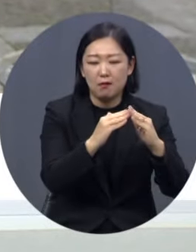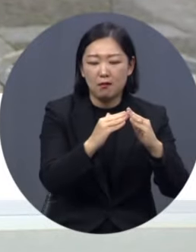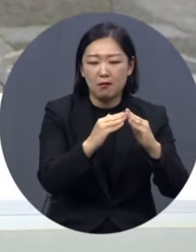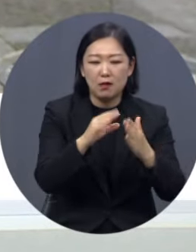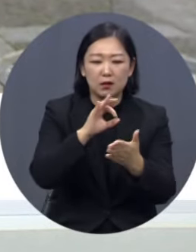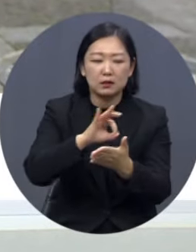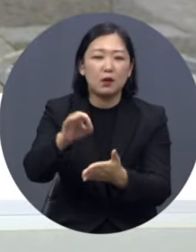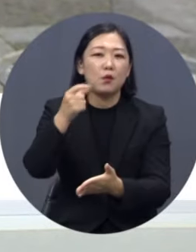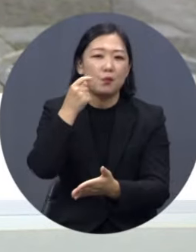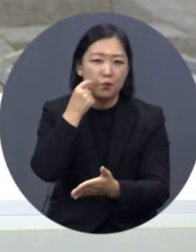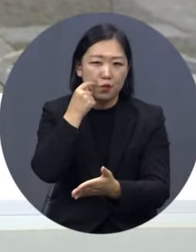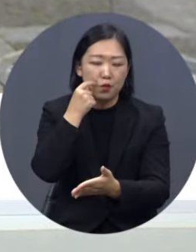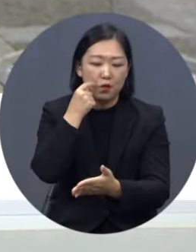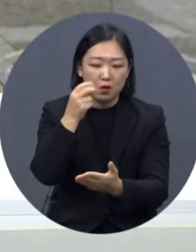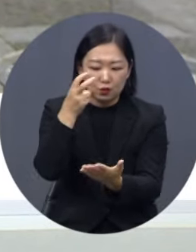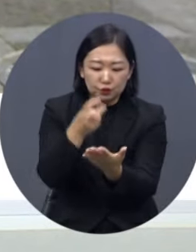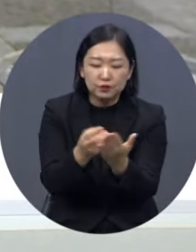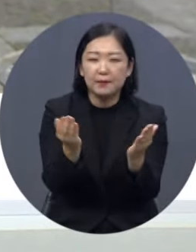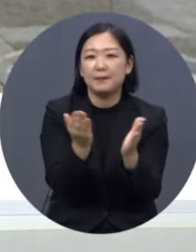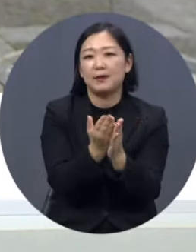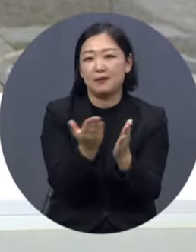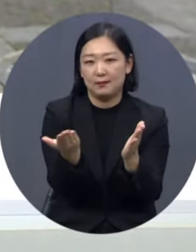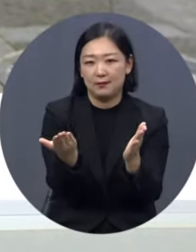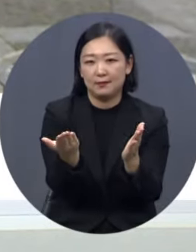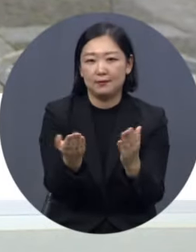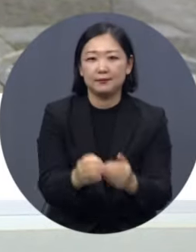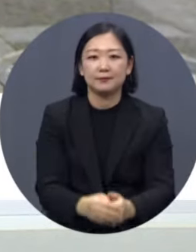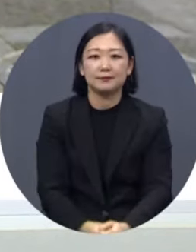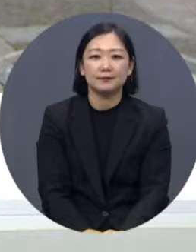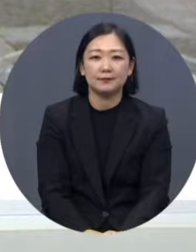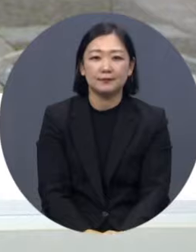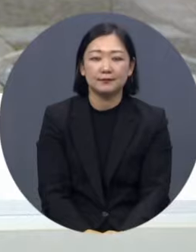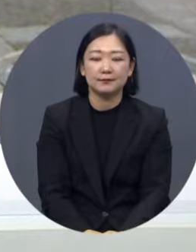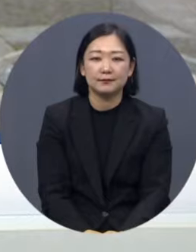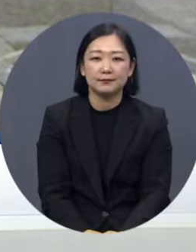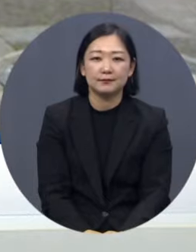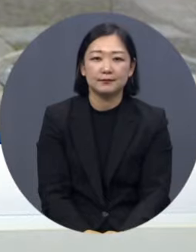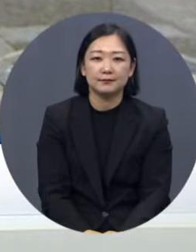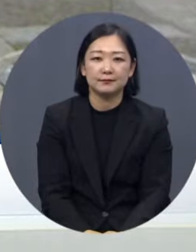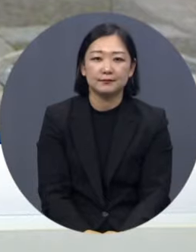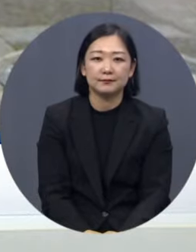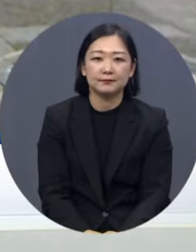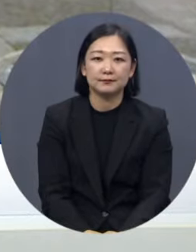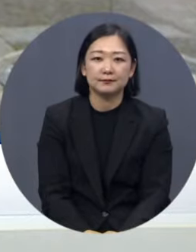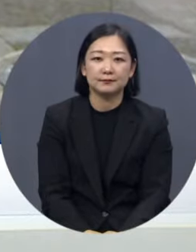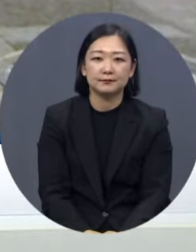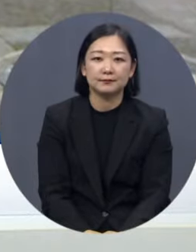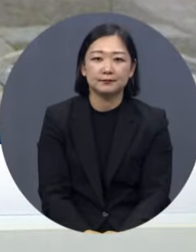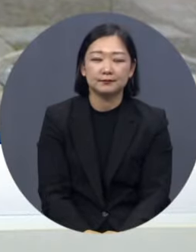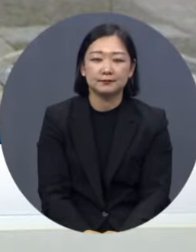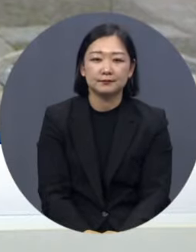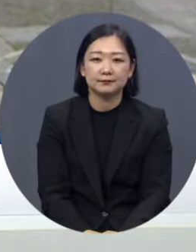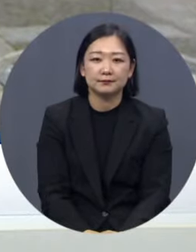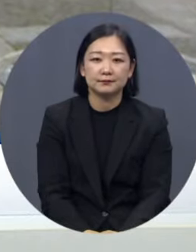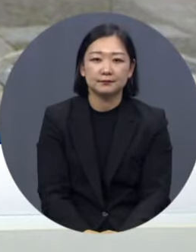재구시를 못하거나 규정에 맞지 않은 곳도 있습니다. 제보는 MBC 이따금 기자가 보도합니다.